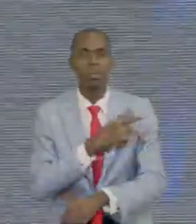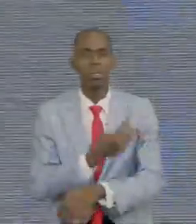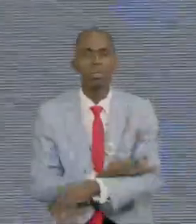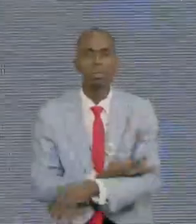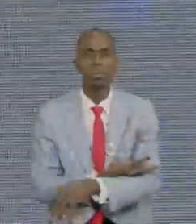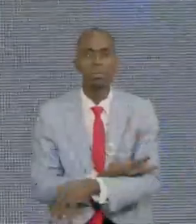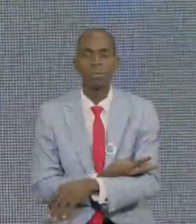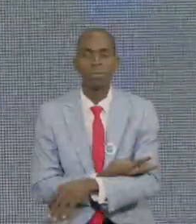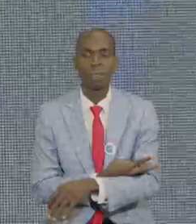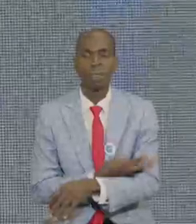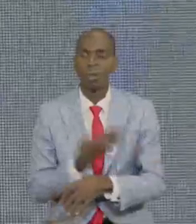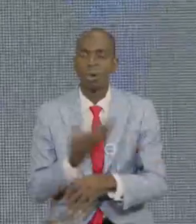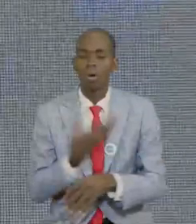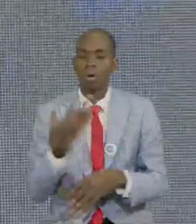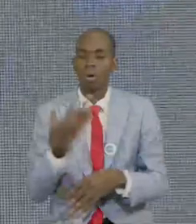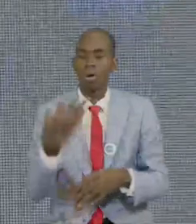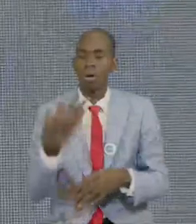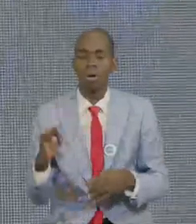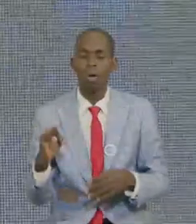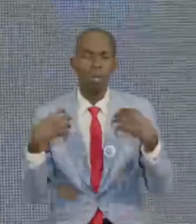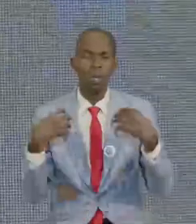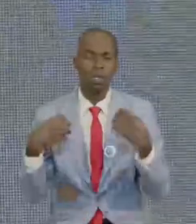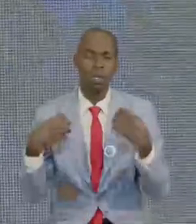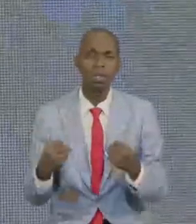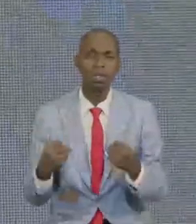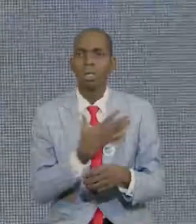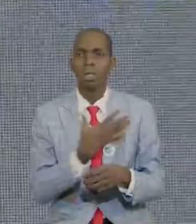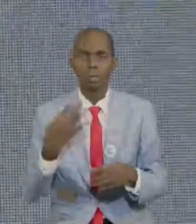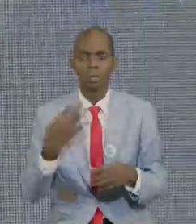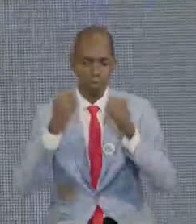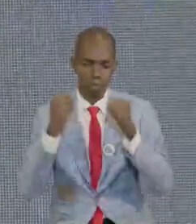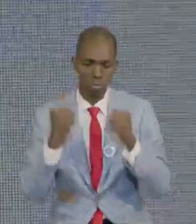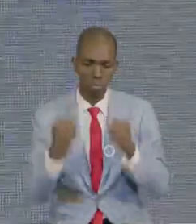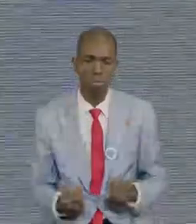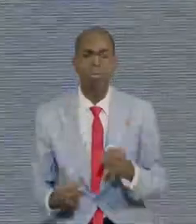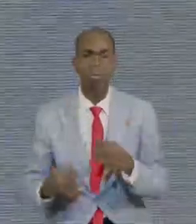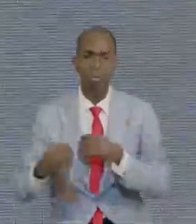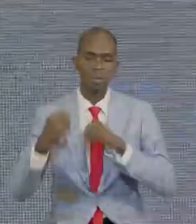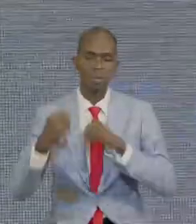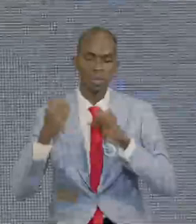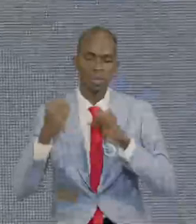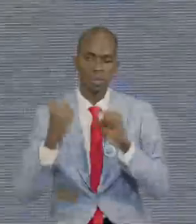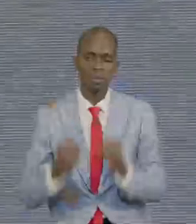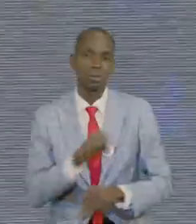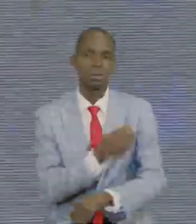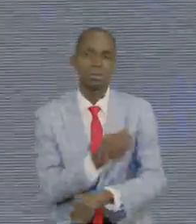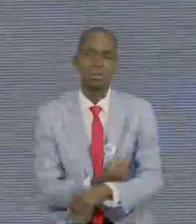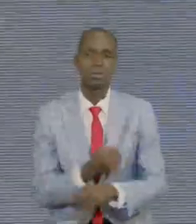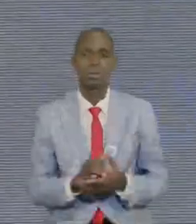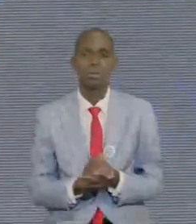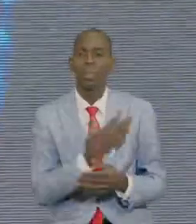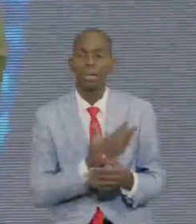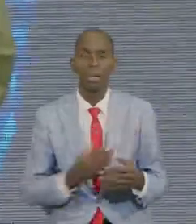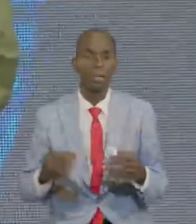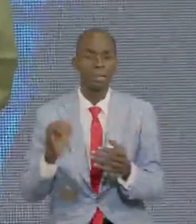Of courage and a strong backbone. Le courage est d'une colonne vertébrale solide. And then of